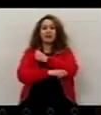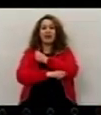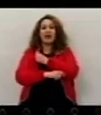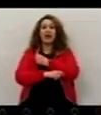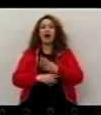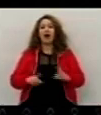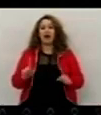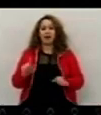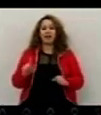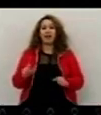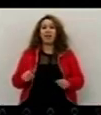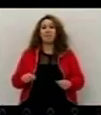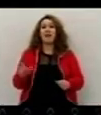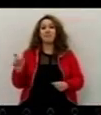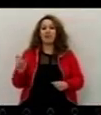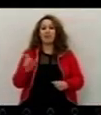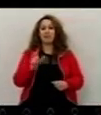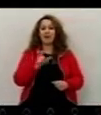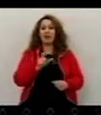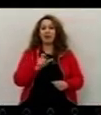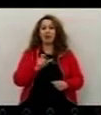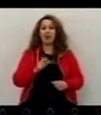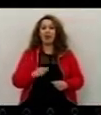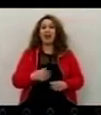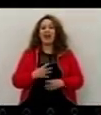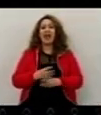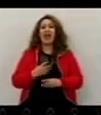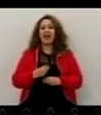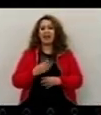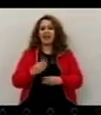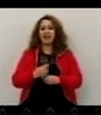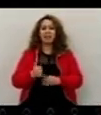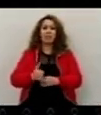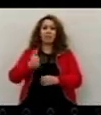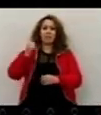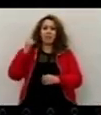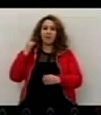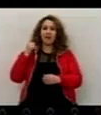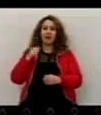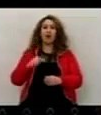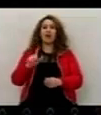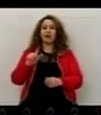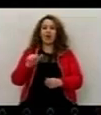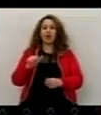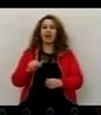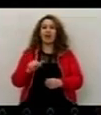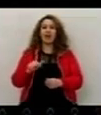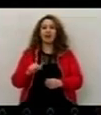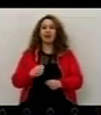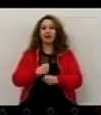من قدرات بشرية وتجارب ناجحة القادرة على إيجاد مناهج وطرق عمل جديدة